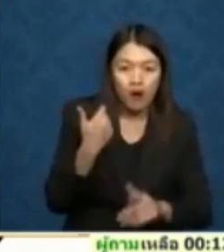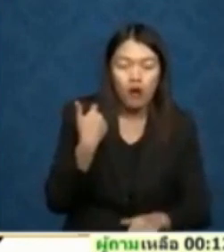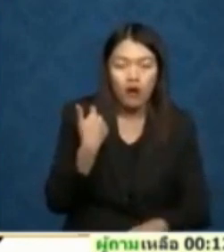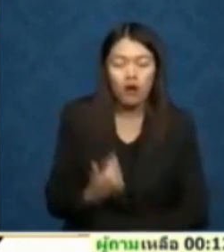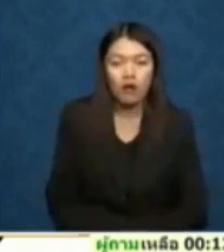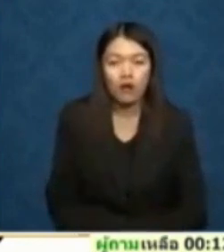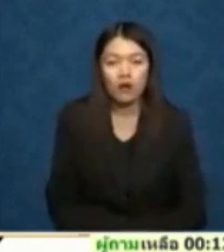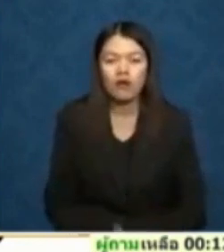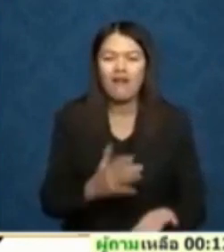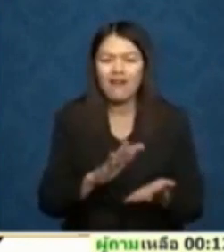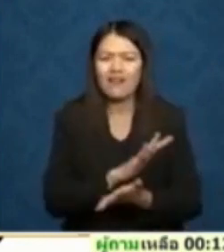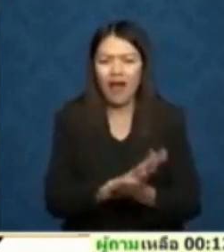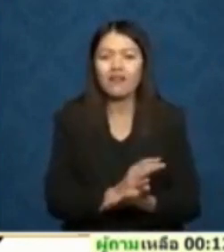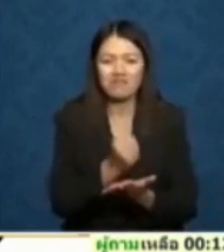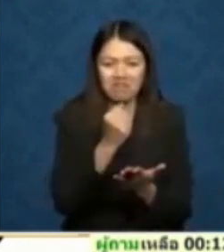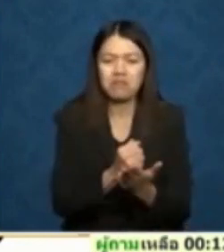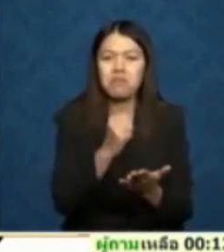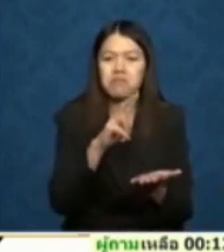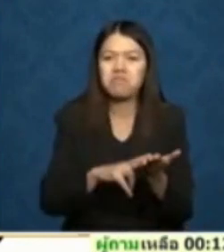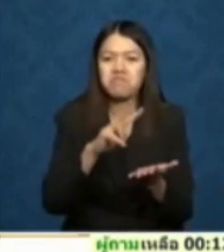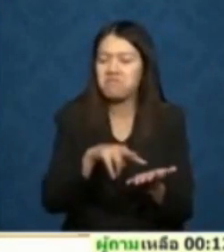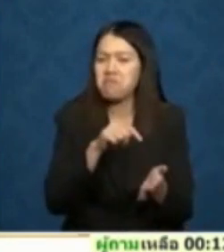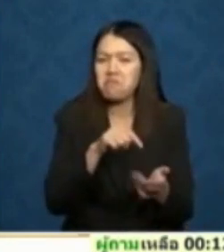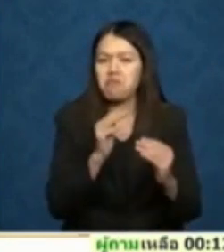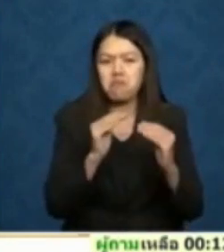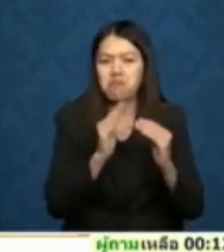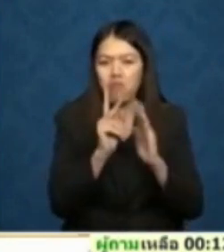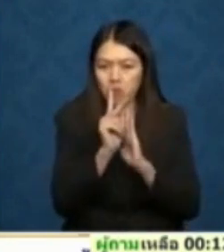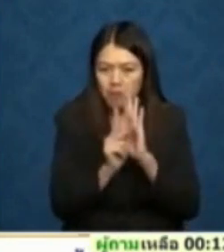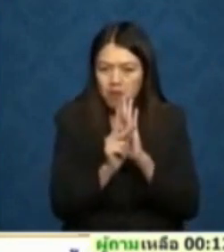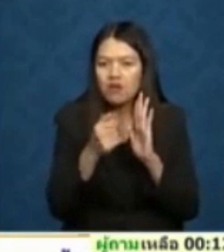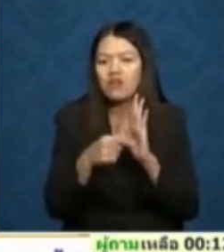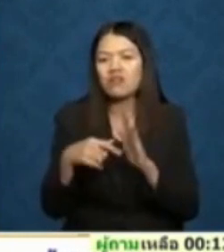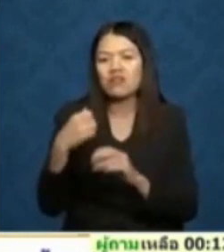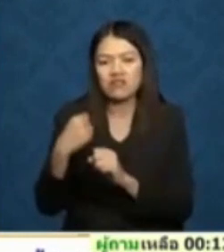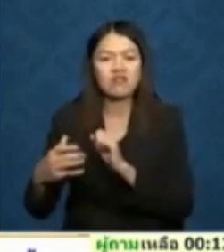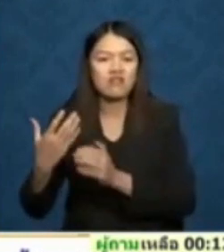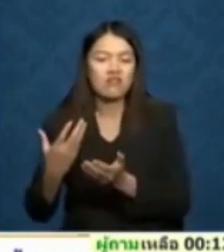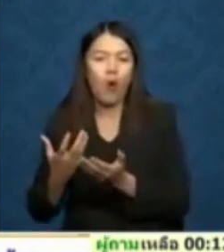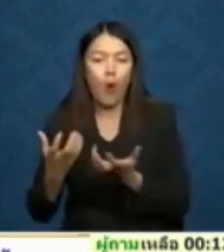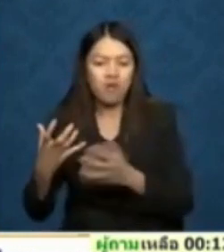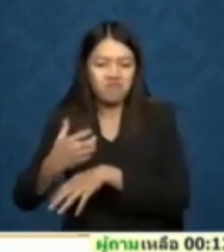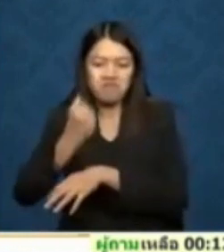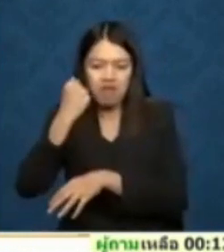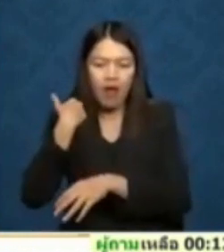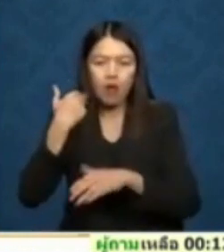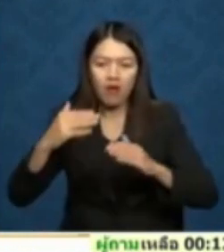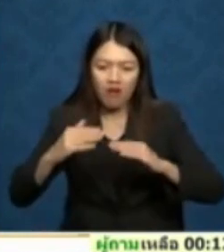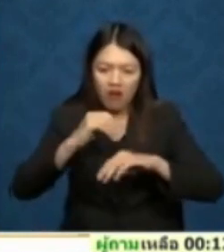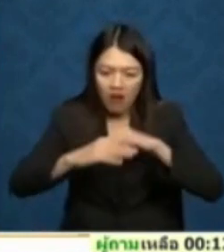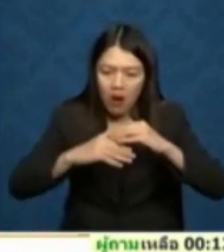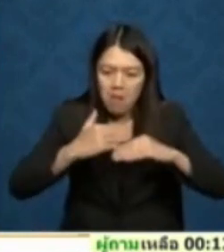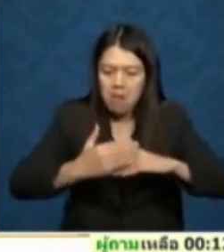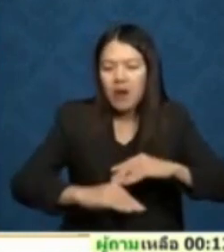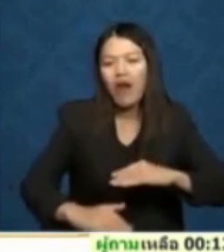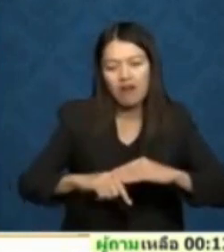ได้เลยคือเรื่องเอกสารสิทธิ์ต่างๆที่ออกโดยมิชอบซึ่งผู้ที่ออกก็โดนดำเนินคดียึดทรัพย์ไปแล้วการก่อสร้างรวมถึงบันไดที่เป็นที่ต้นเห